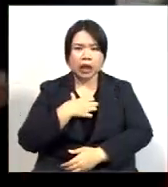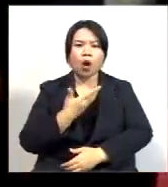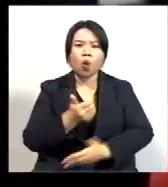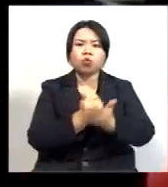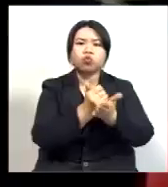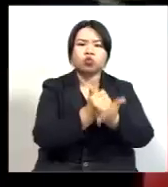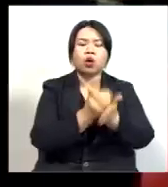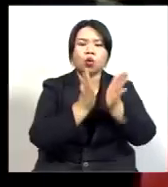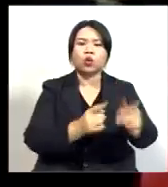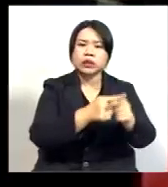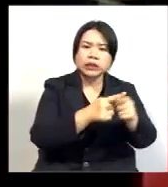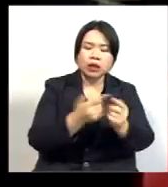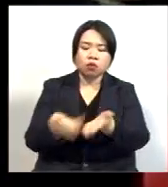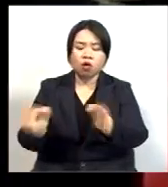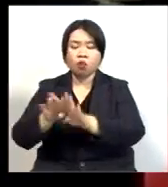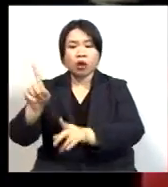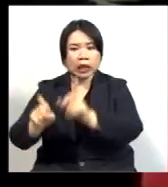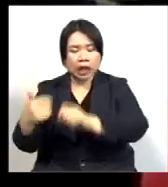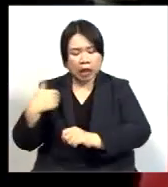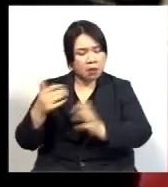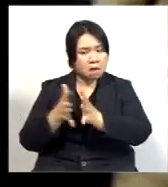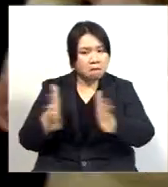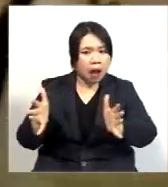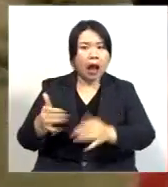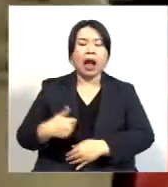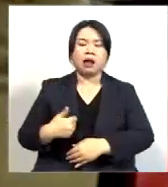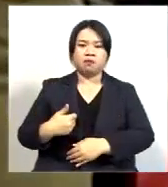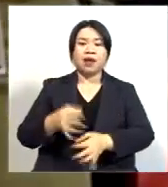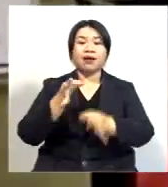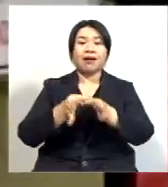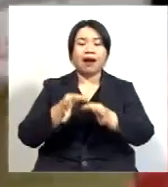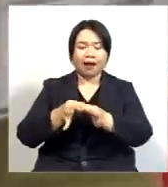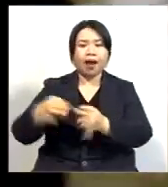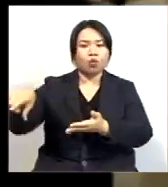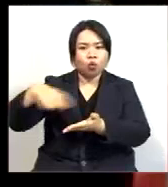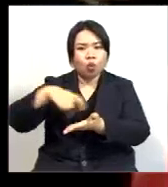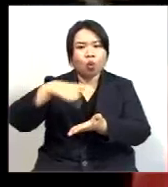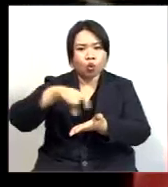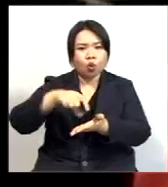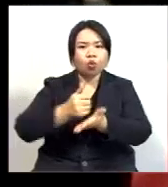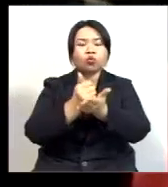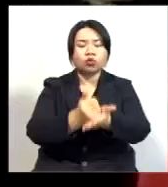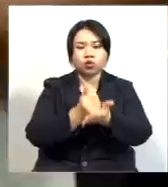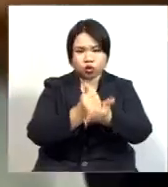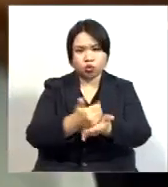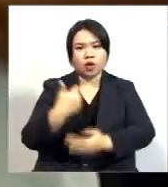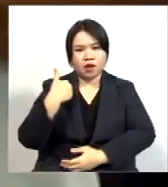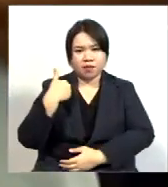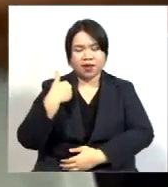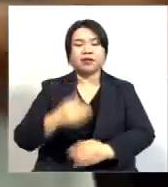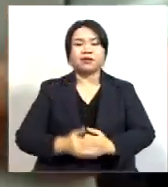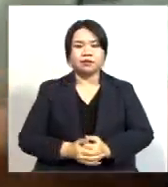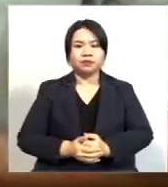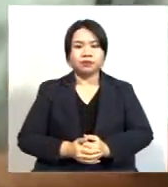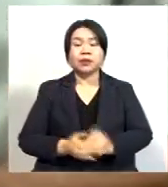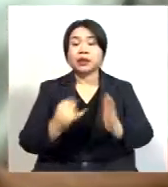เจ็บและครอบครัวผู้เสียชีวิตจำนวนมากจึงได้เปิดรับบริจาคผ่านบัญชีช่วยเหลือผู้ประสบเหตุเทอร์มินอล21